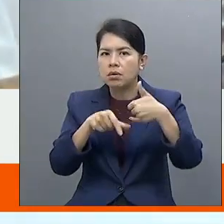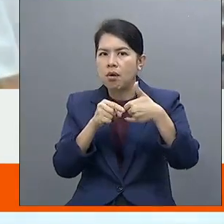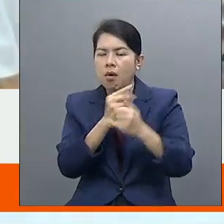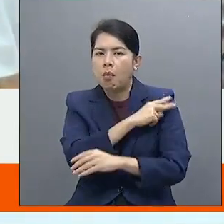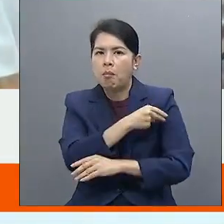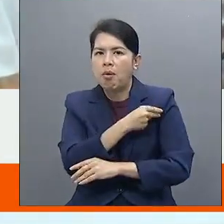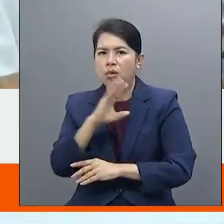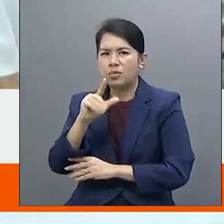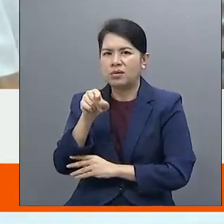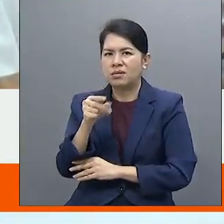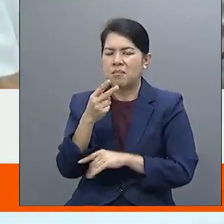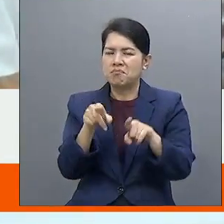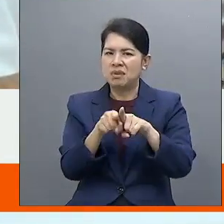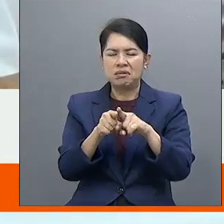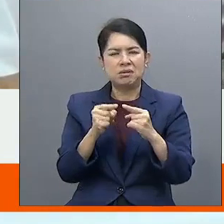ในใจ